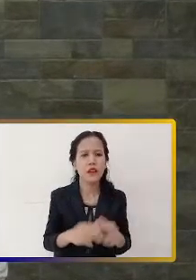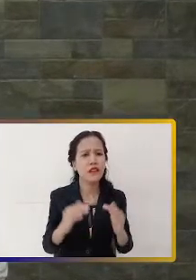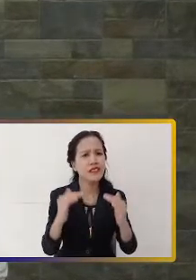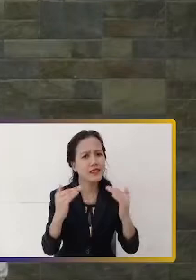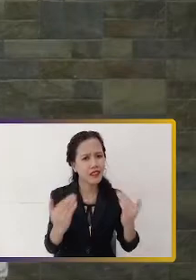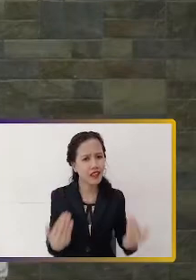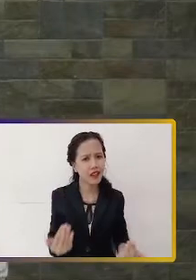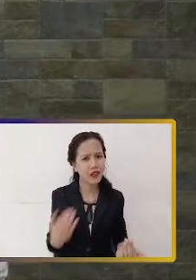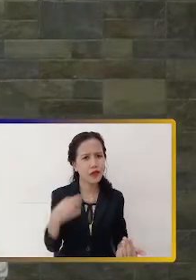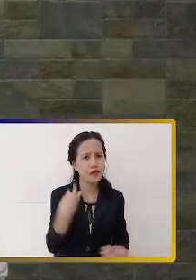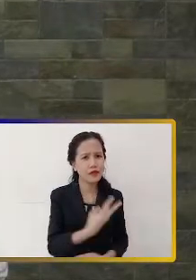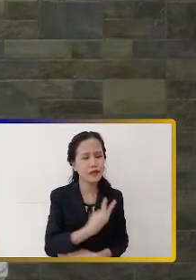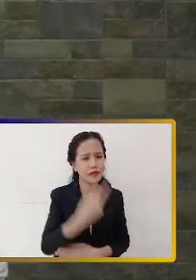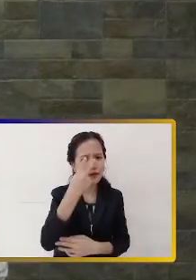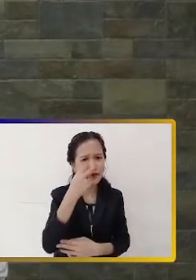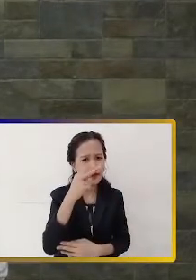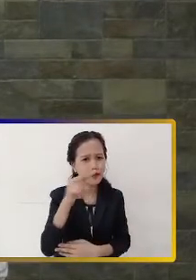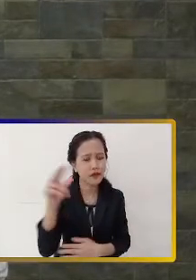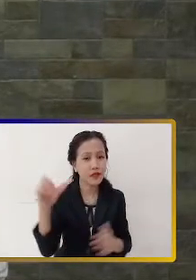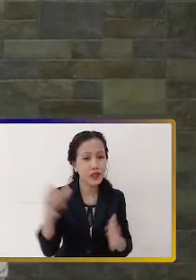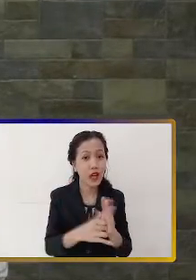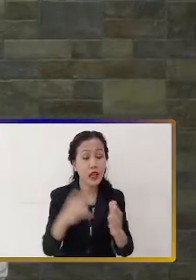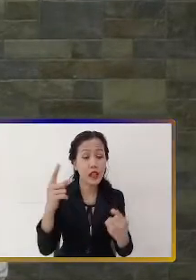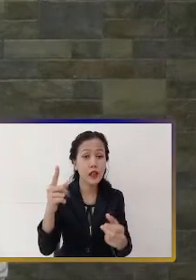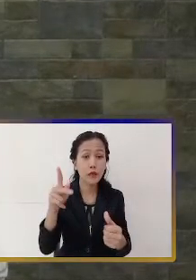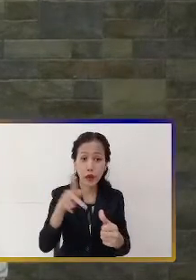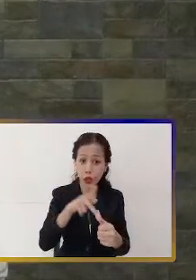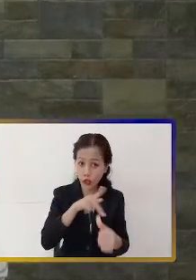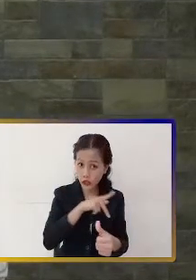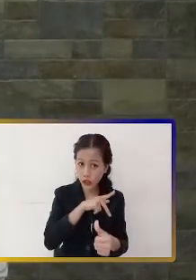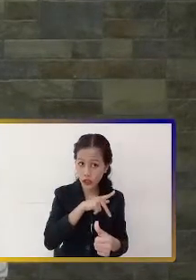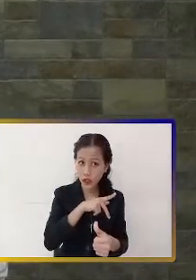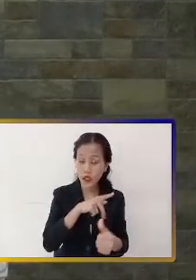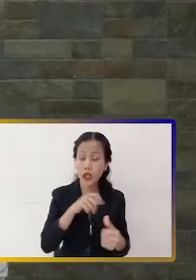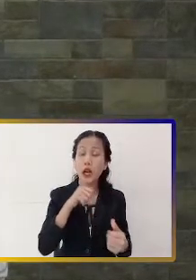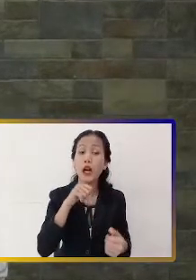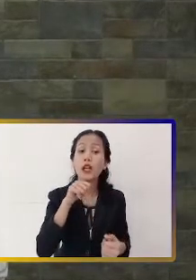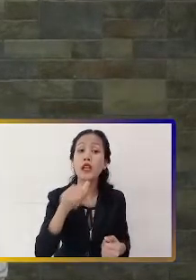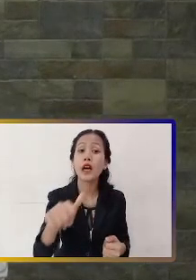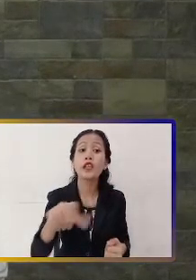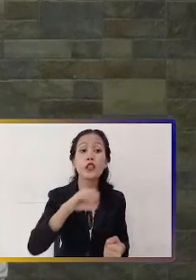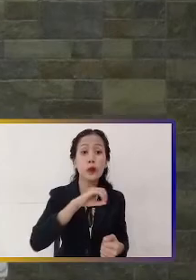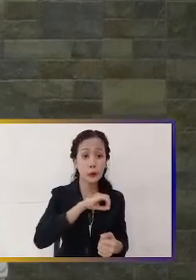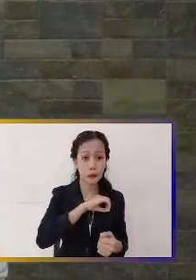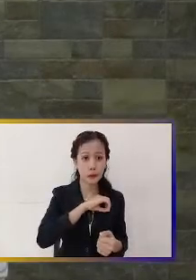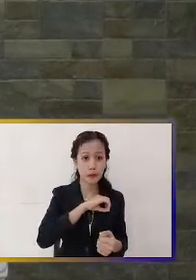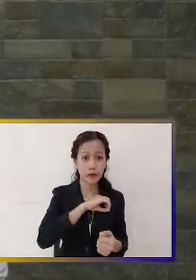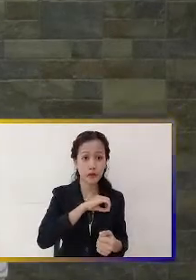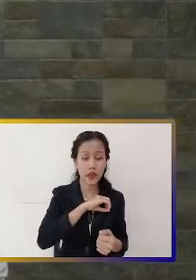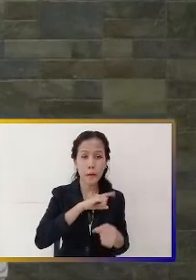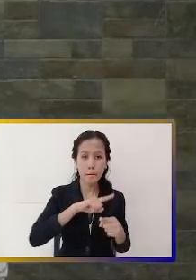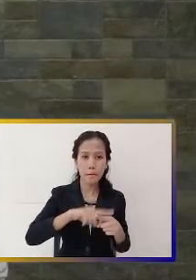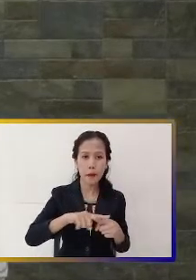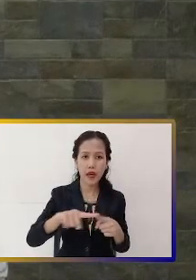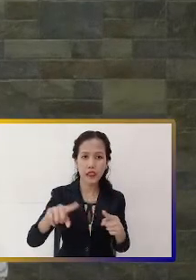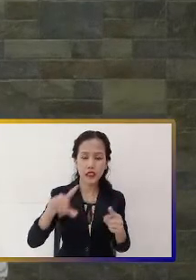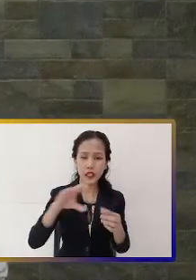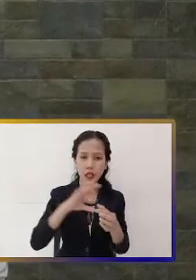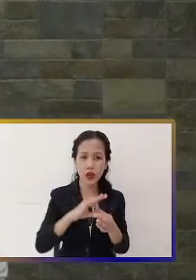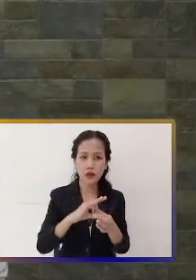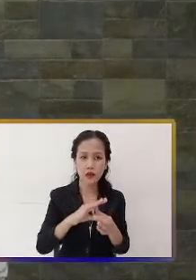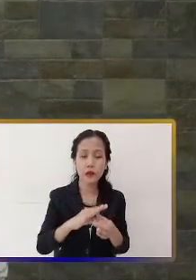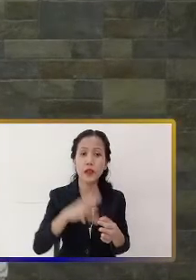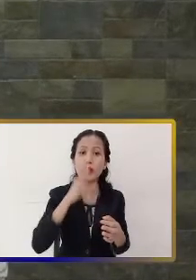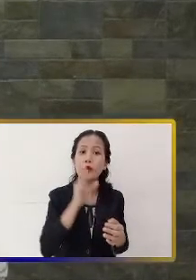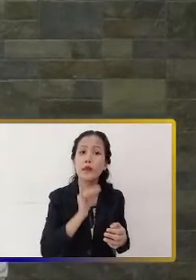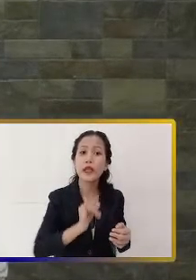dito ay hindi po yung kanyang sarili, kundi kung saan siya itinalaga ng Panginoon. We're talking about the kingdom